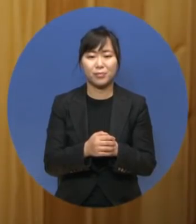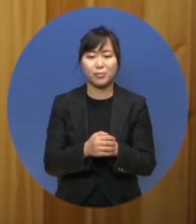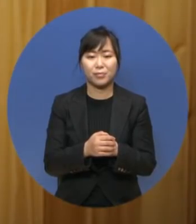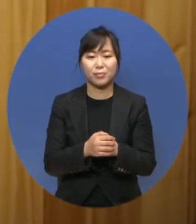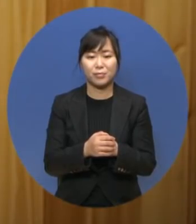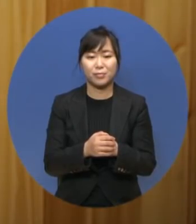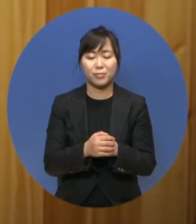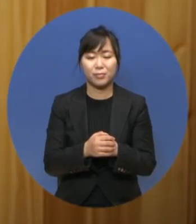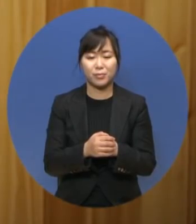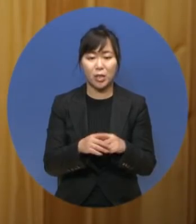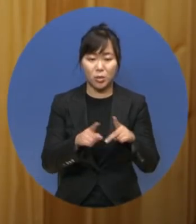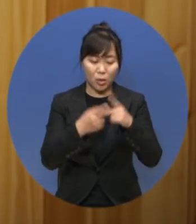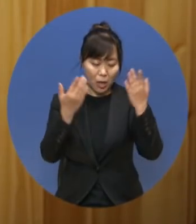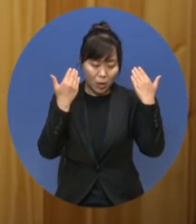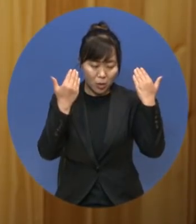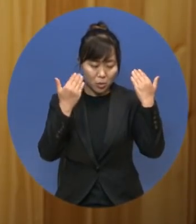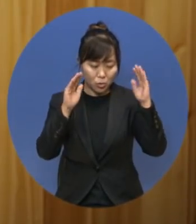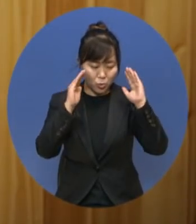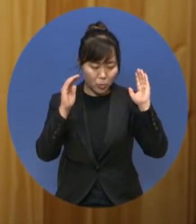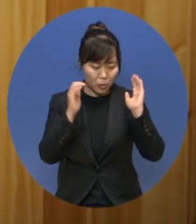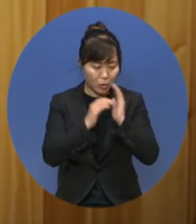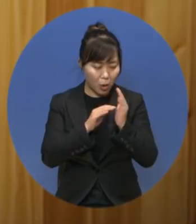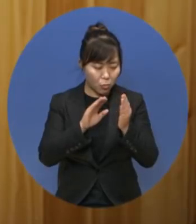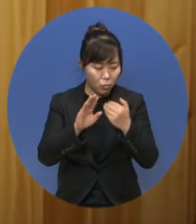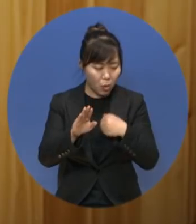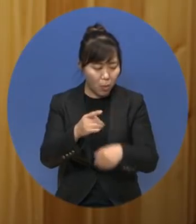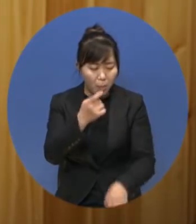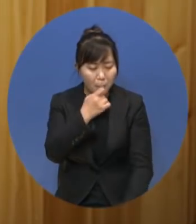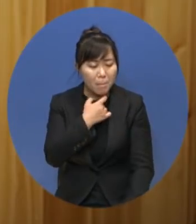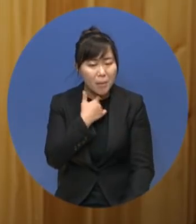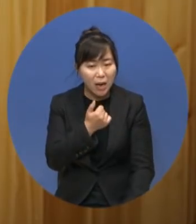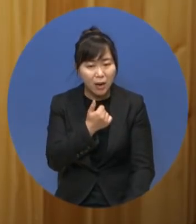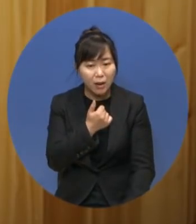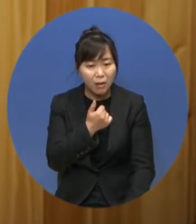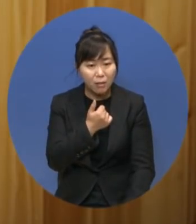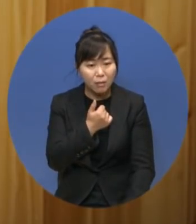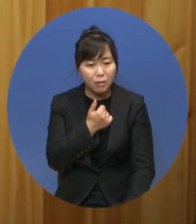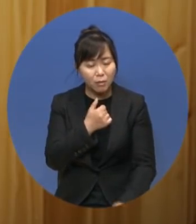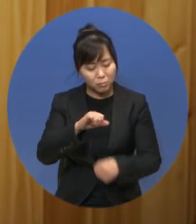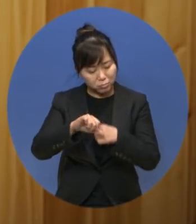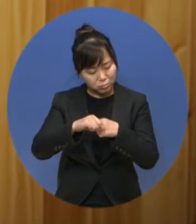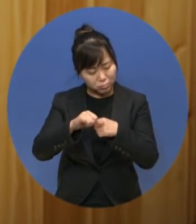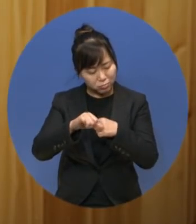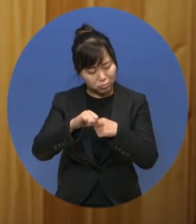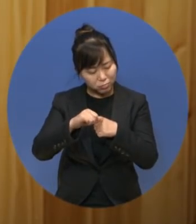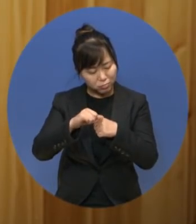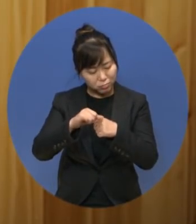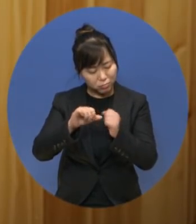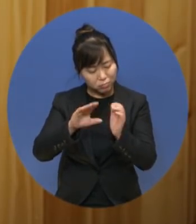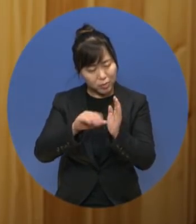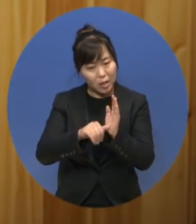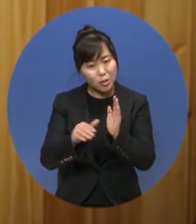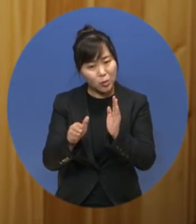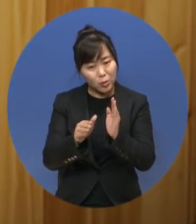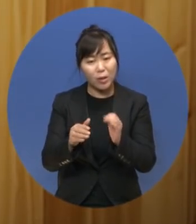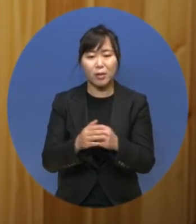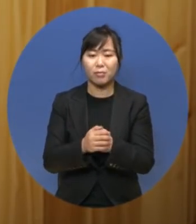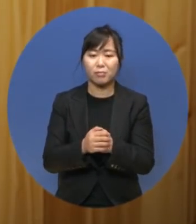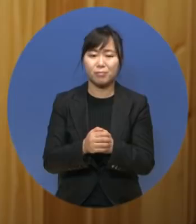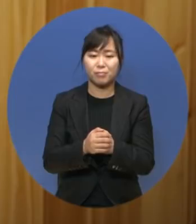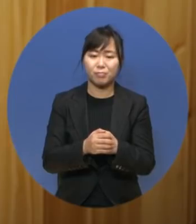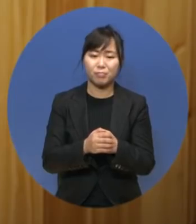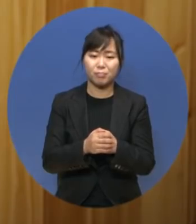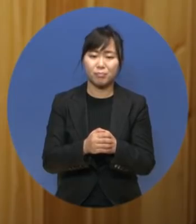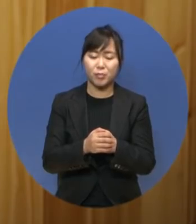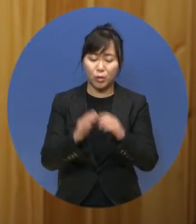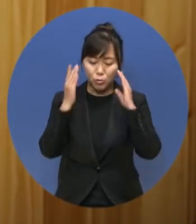초등학교에서 방과 후 했었는데 5학년 때 되니까